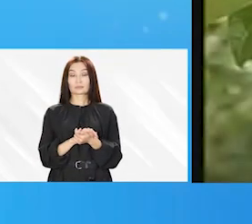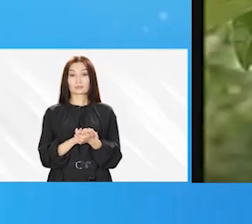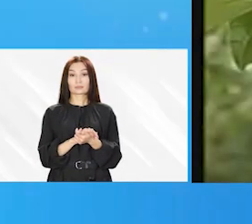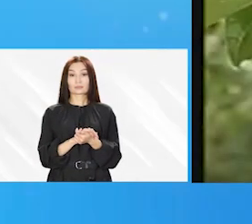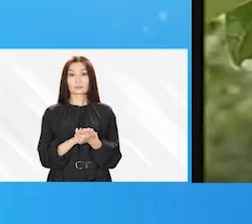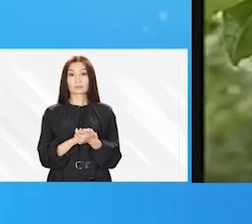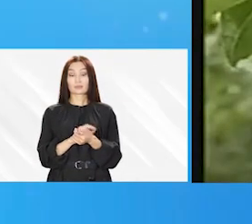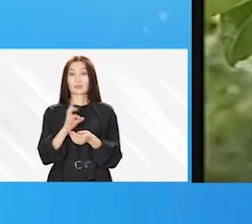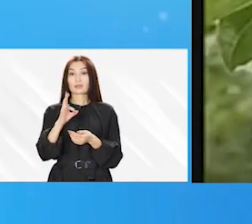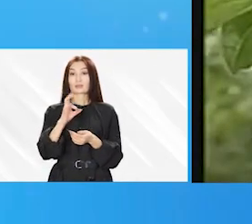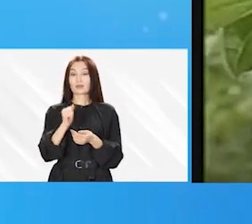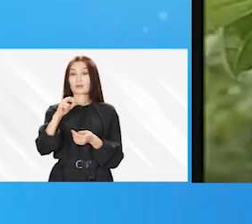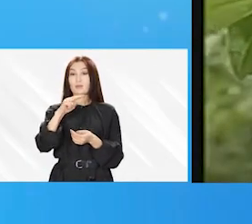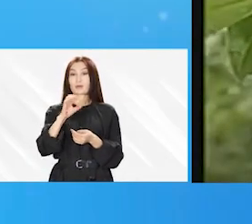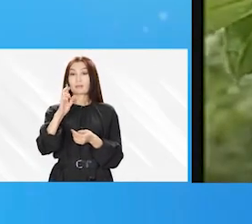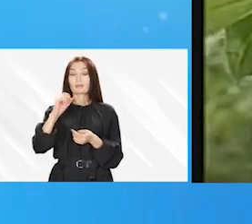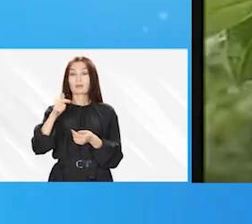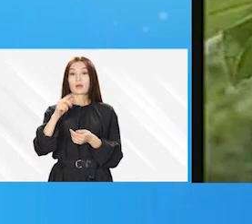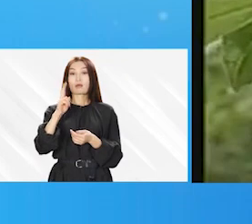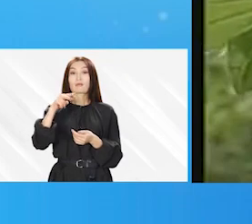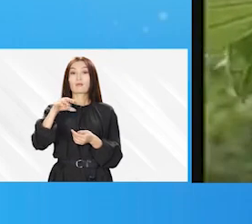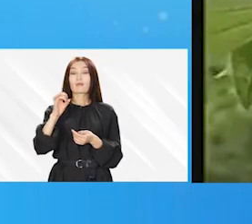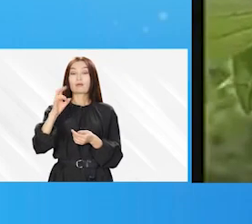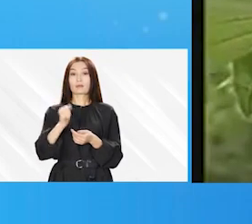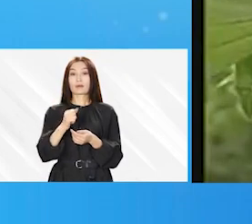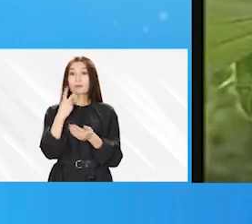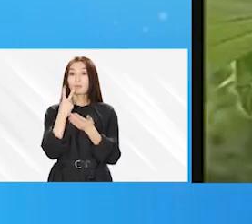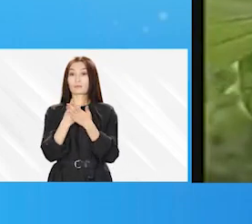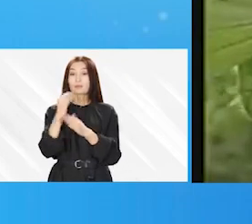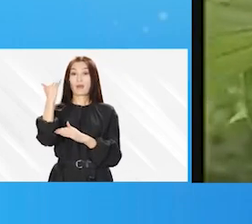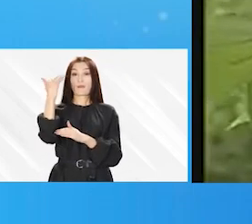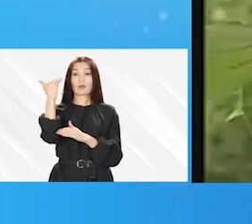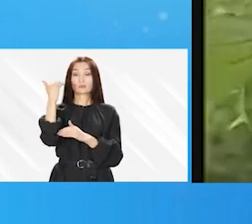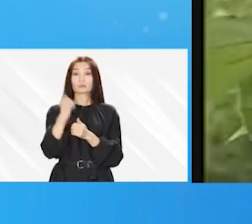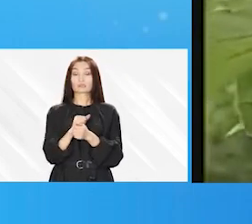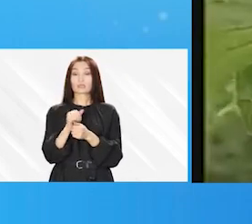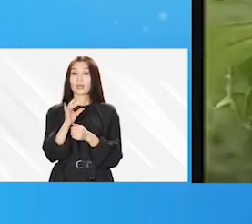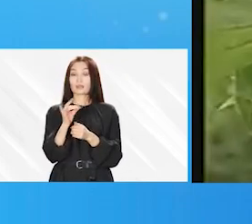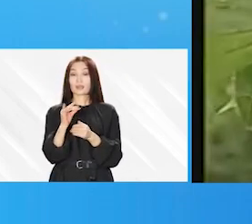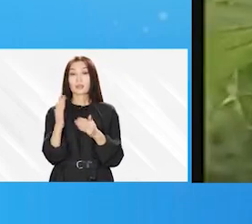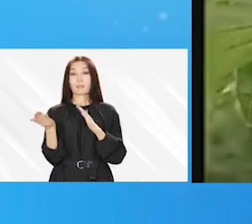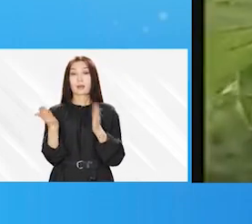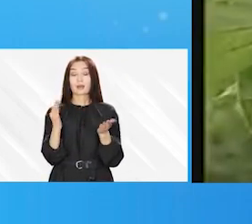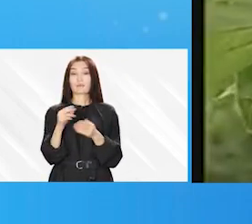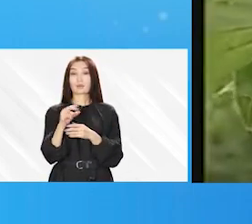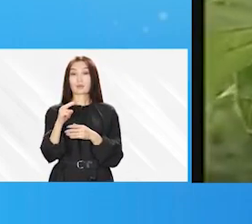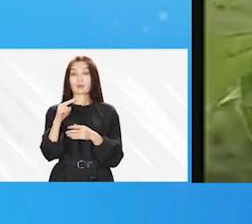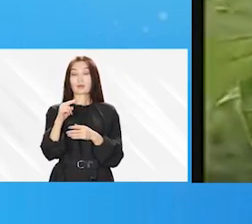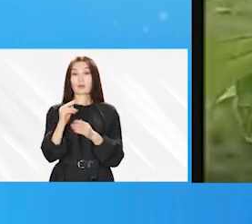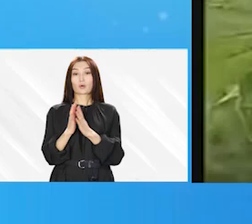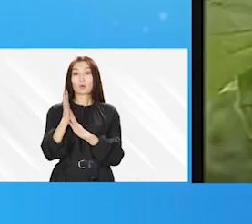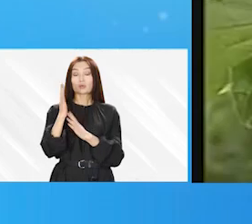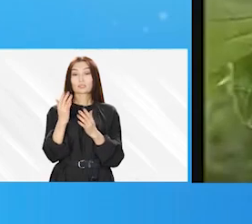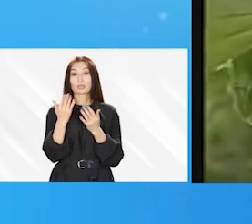на побеге клена видны как верхушечный так и боковой прироста этого года